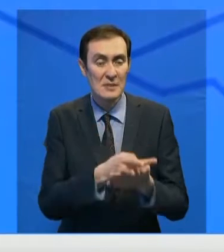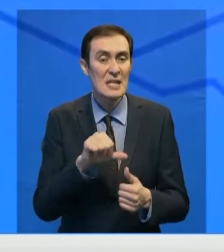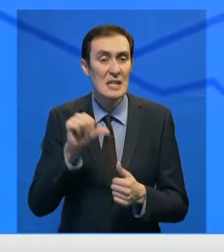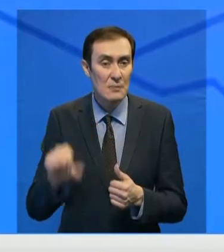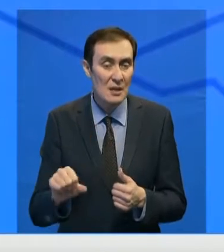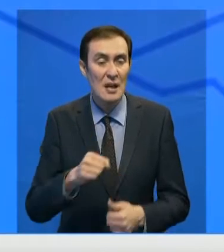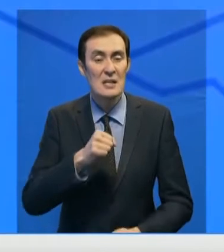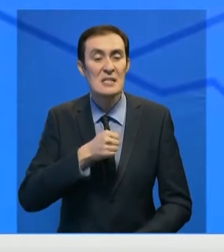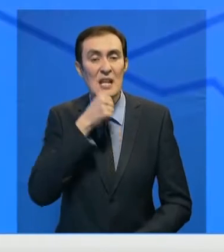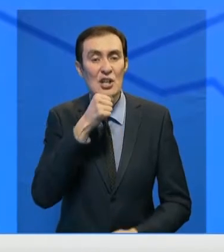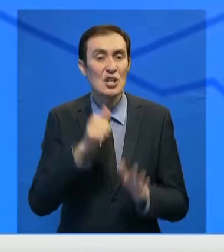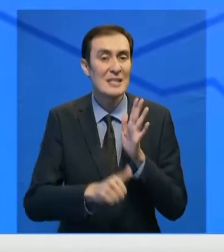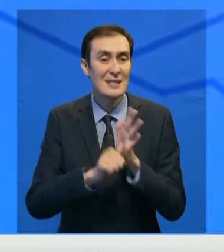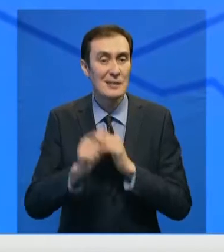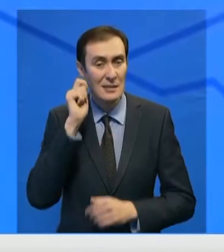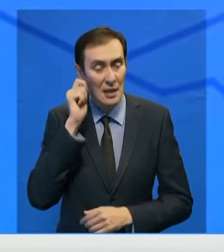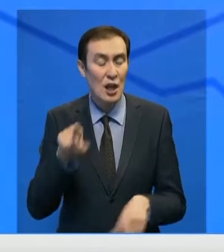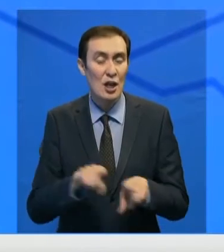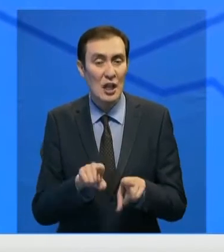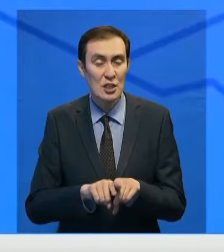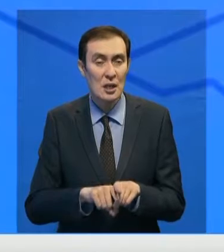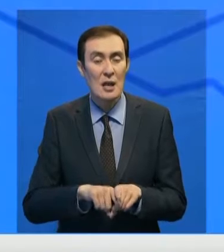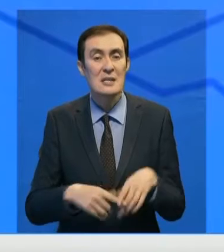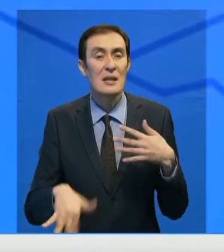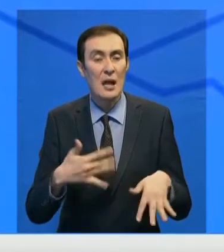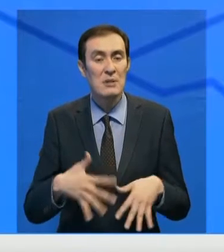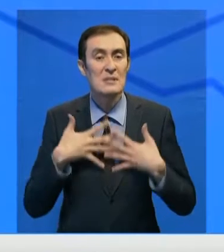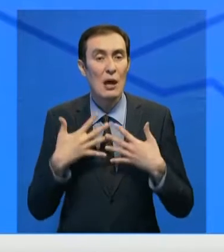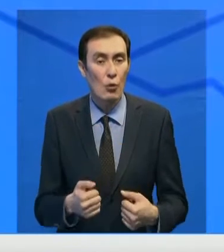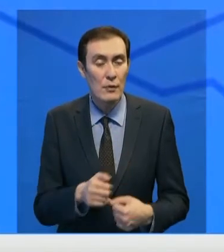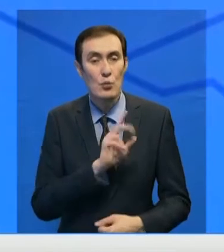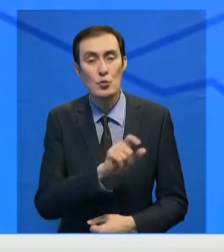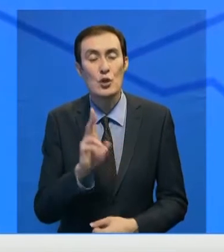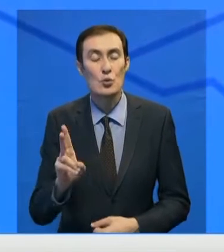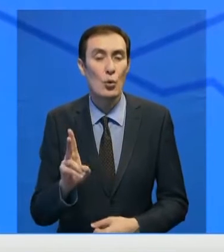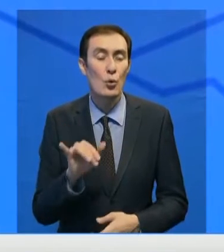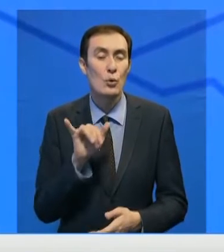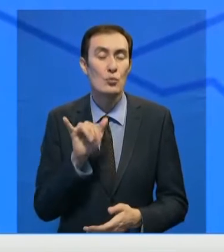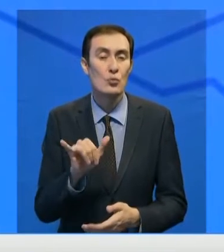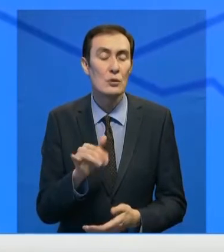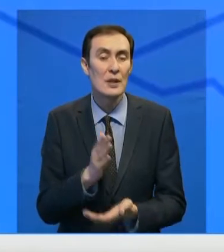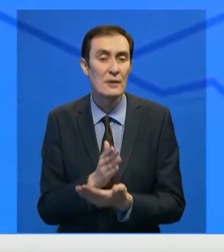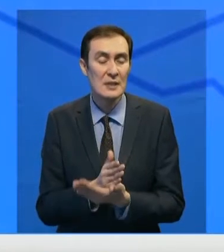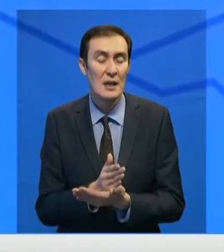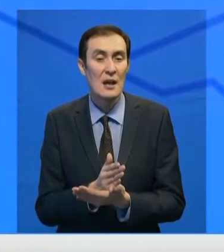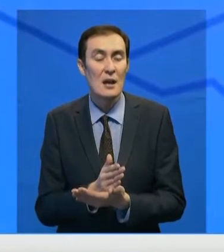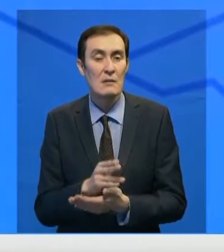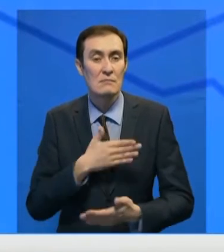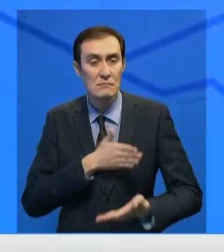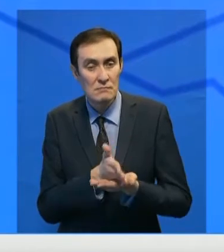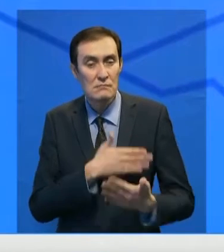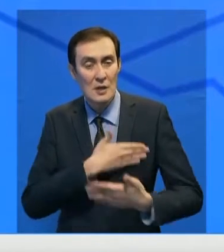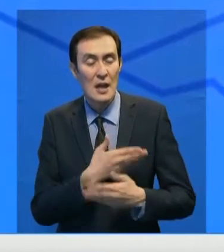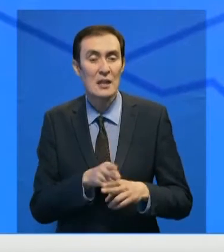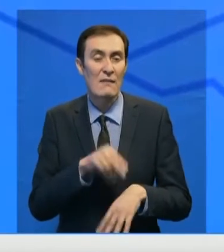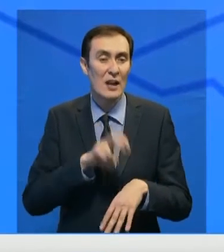люди старше 60 лет. Также с ослабленной иммунной системой. Также те, кто находится на передовой, это медицинские